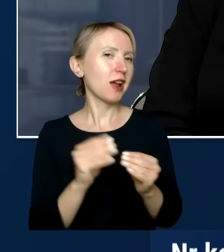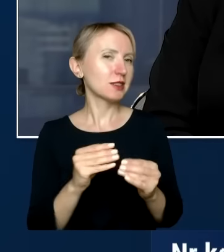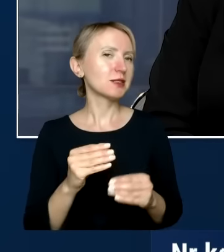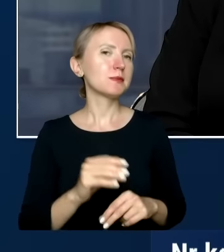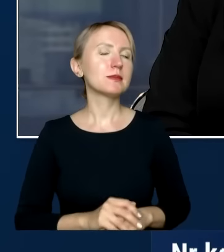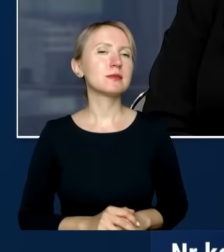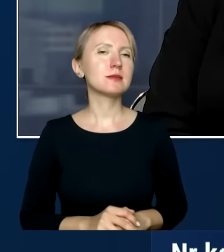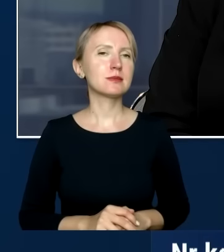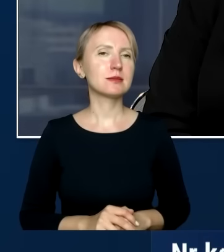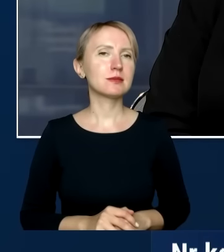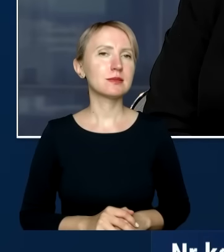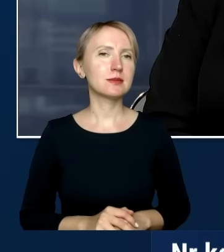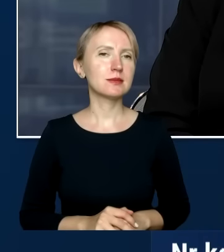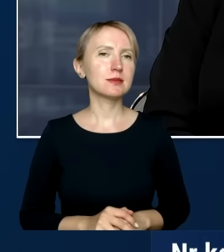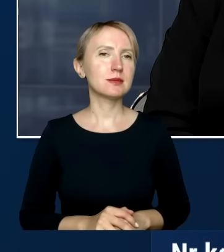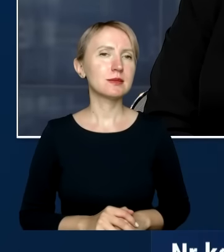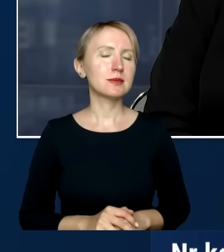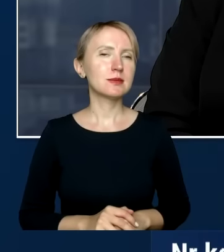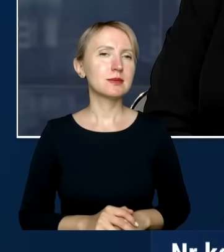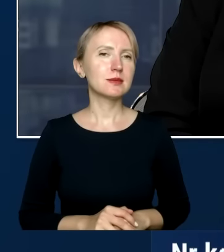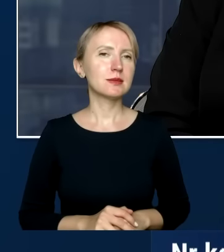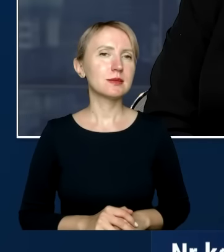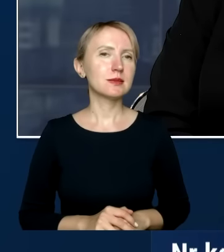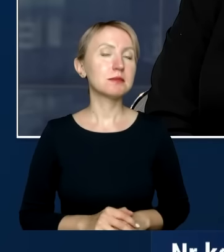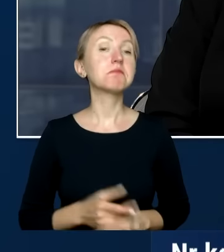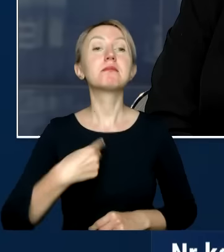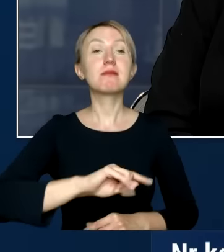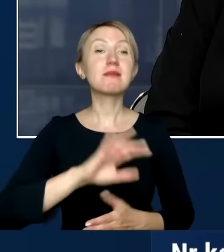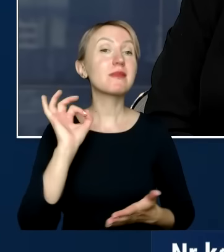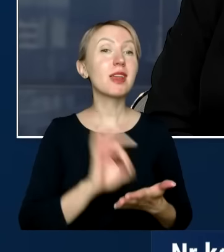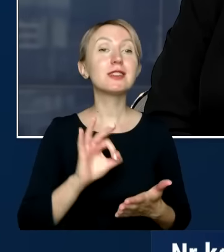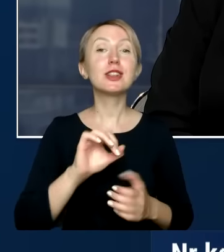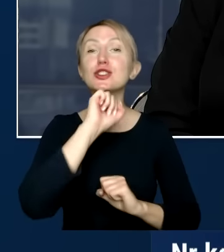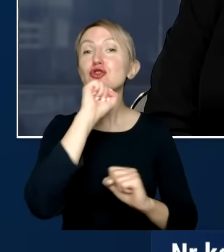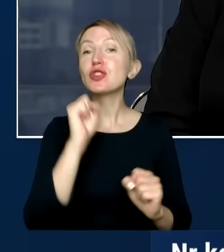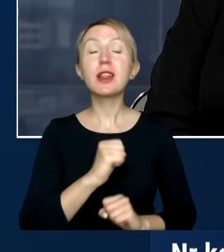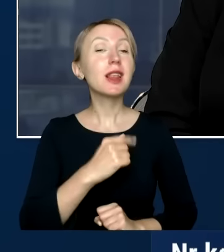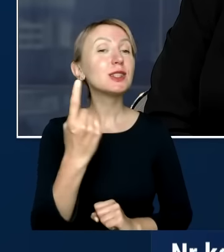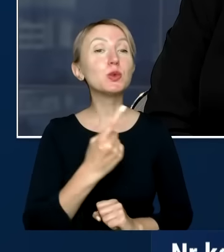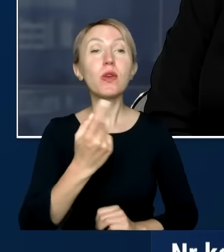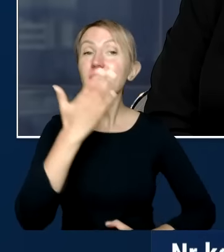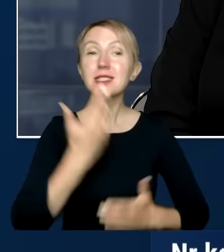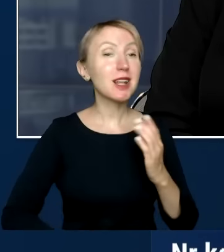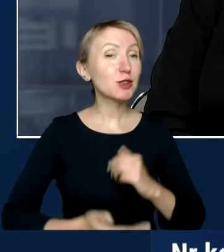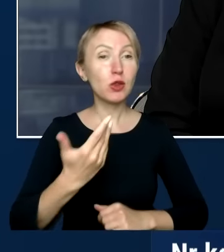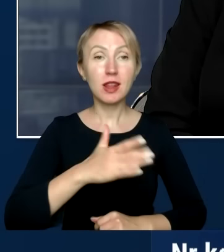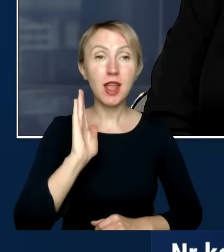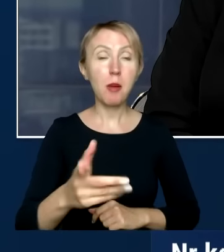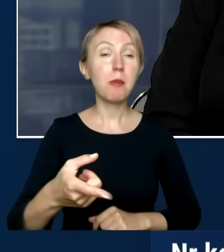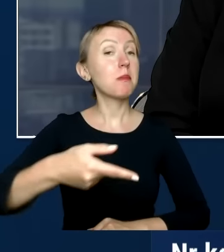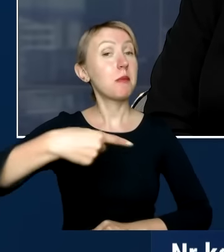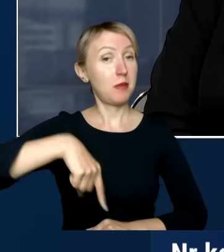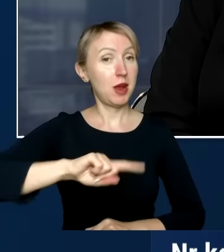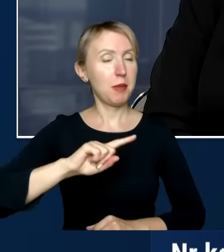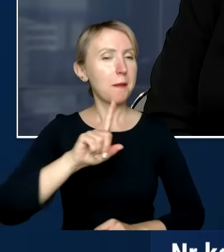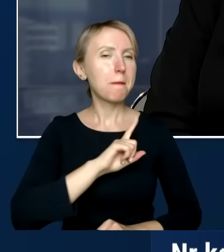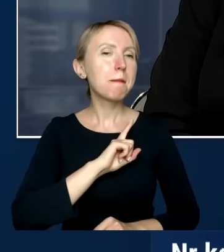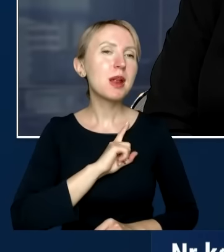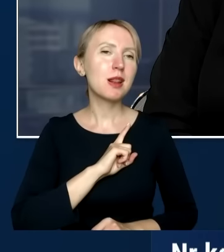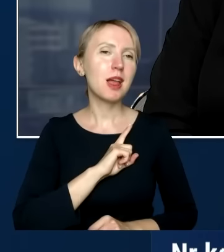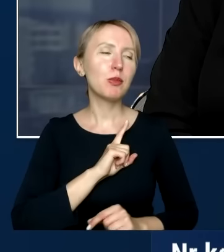ciebie błogosławieństwo na to Gwarantujemy że żadna złotówka zostanie zmarnowana bo my tutaj pilnujemy tego